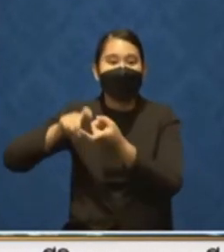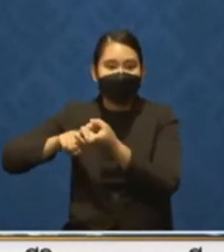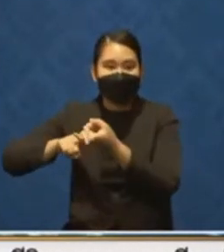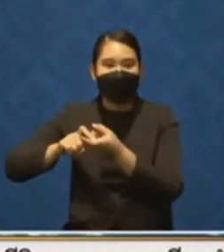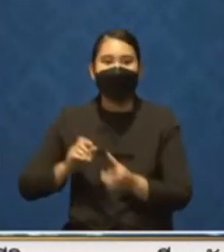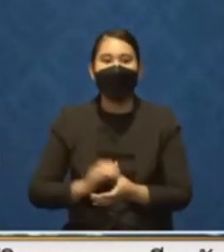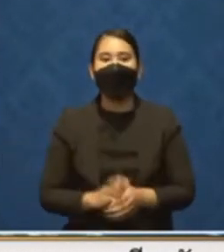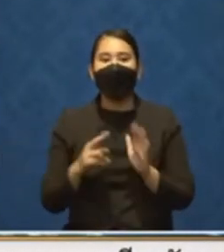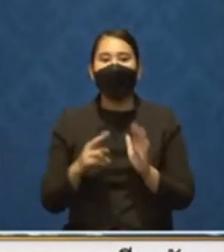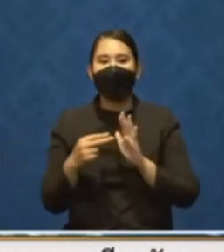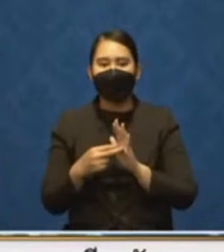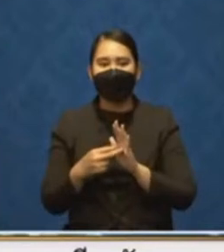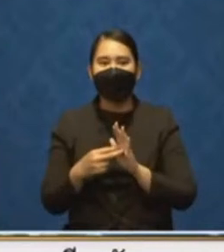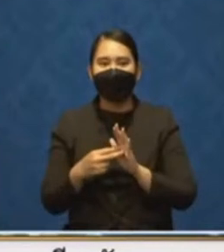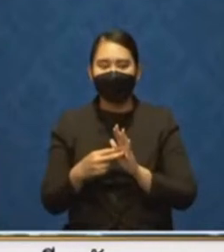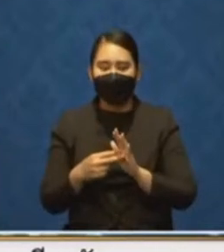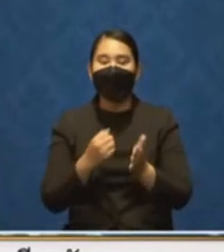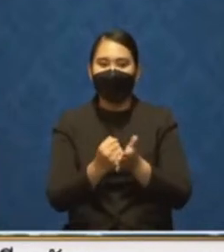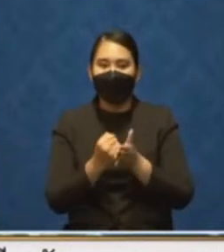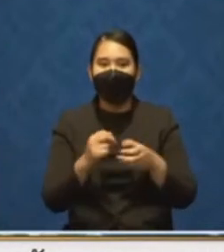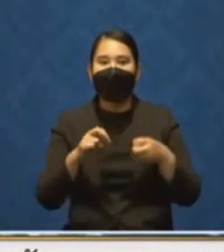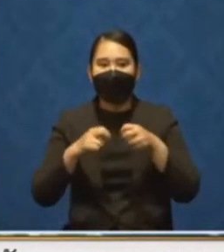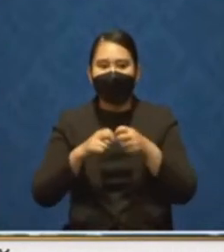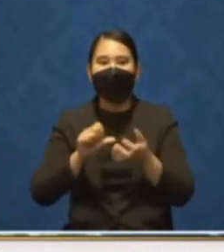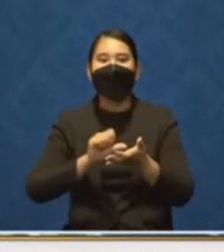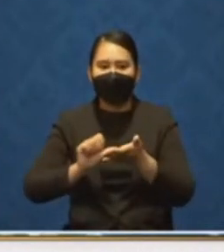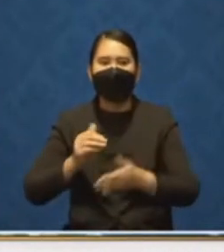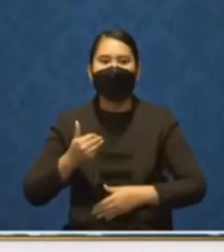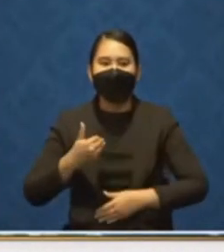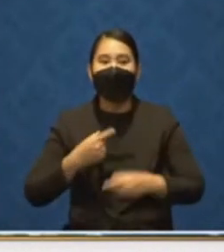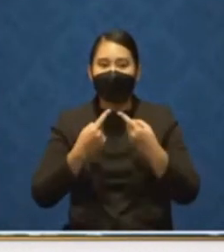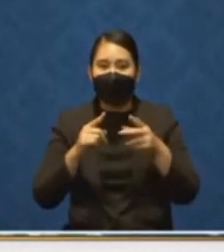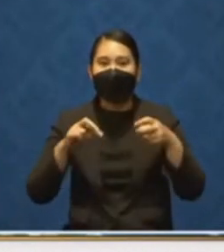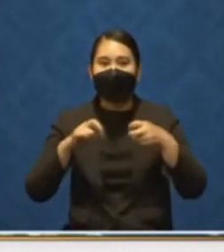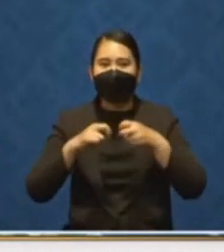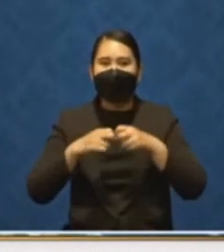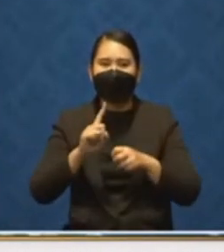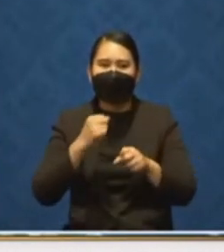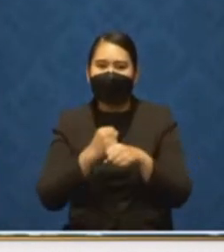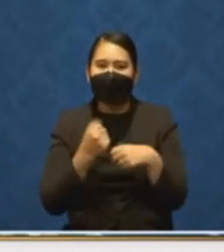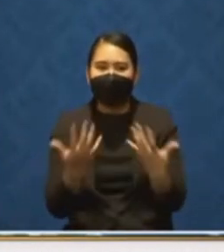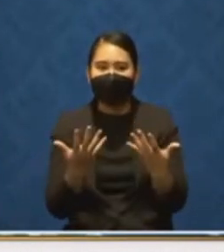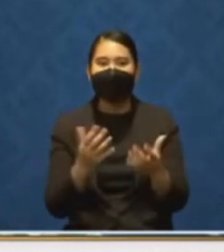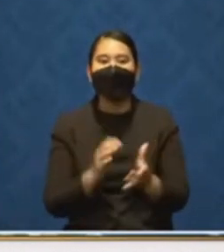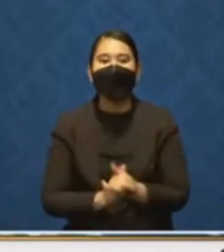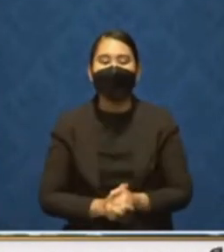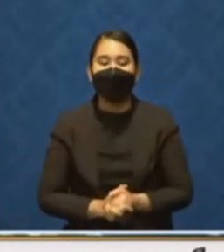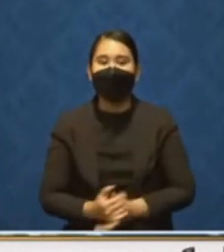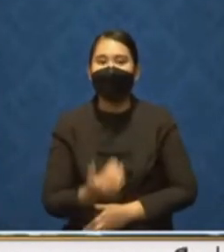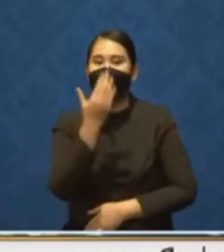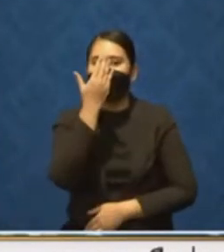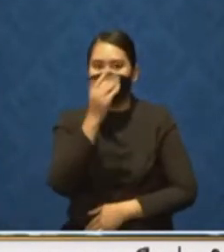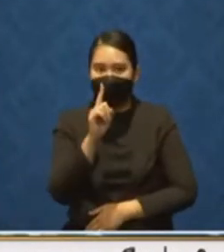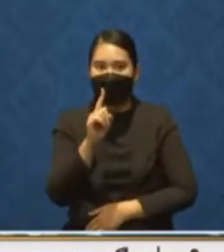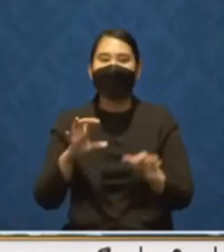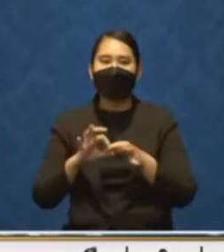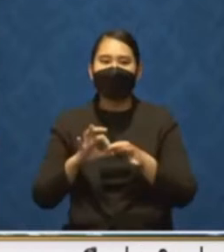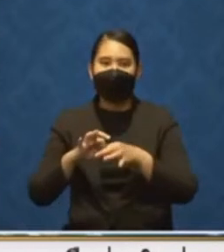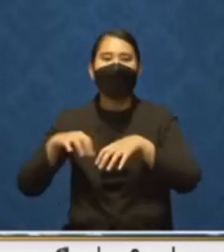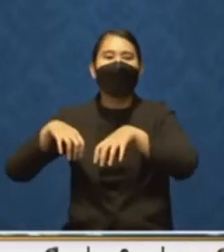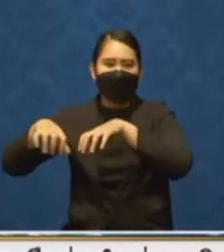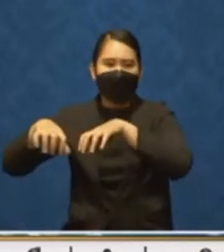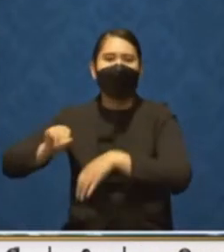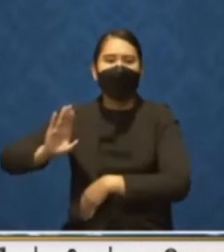ก็มีส่วนที่จะต้องเข้ามาช่วยแก้ผ่านทั้งหมดเลยครับแต่มันขัดแย้งอยู่ที่ว่าจะทำอะไรกับเขาดีนะเพราะเป็นเรื่องของการมหากาฬแผ่นดินของ